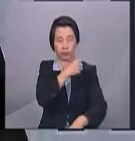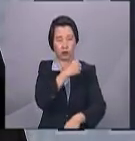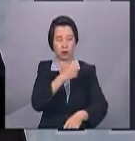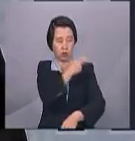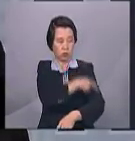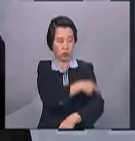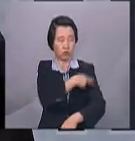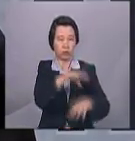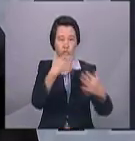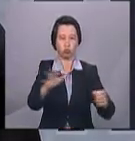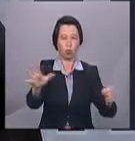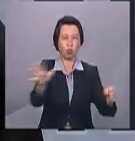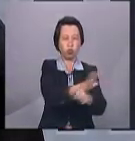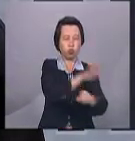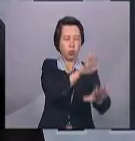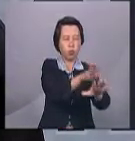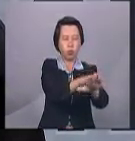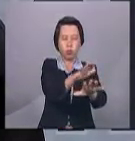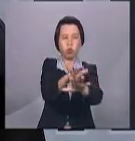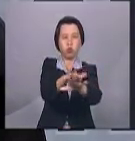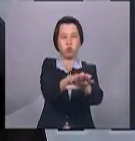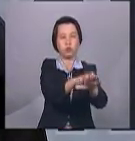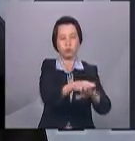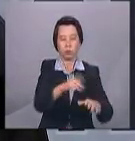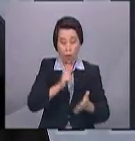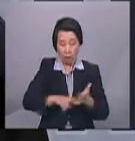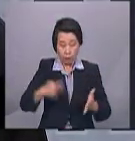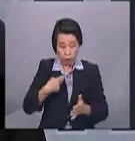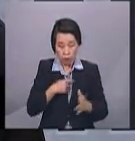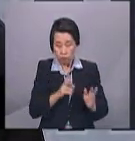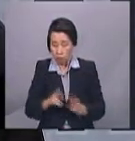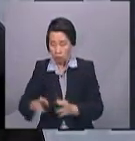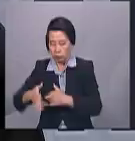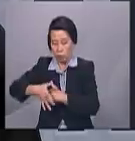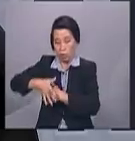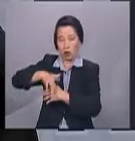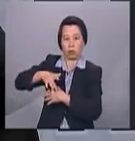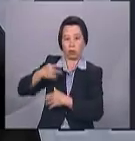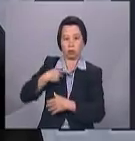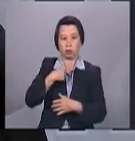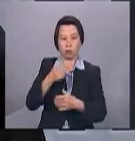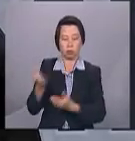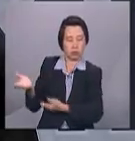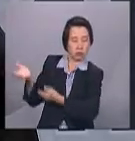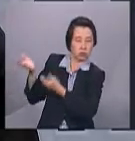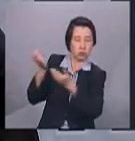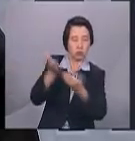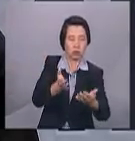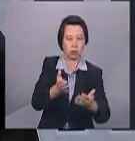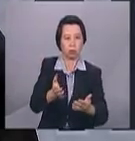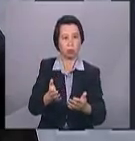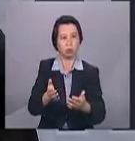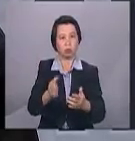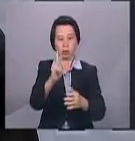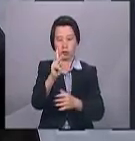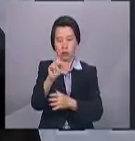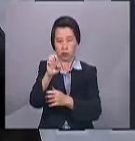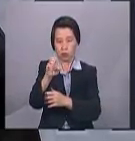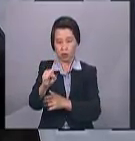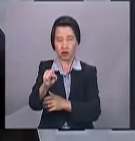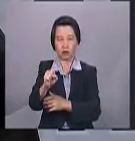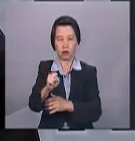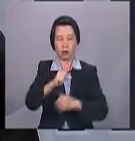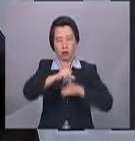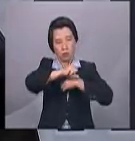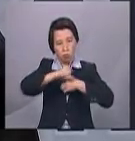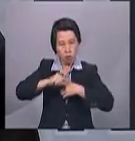biasanya dah sesak. Apa yang kita rancang awal ialah kita rujukkan ataupun decan kes-kes